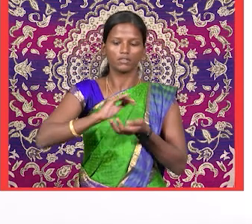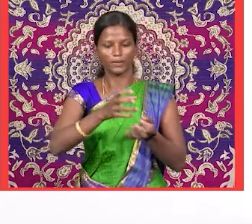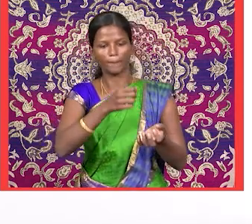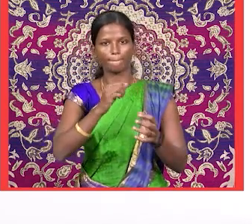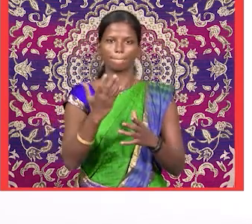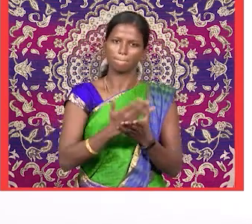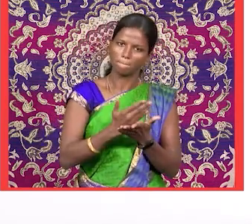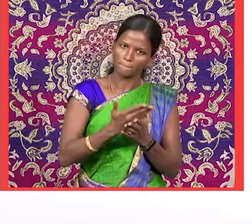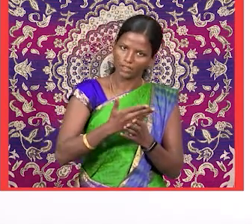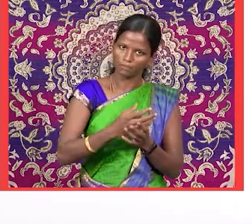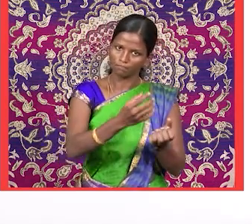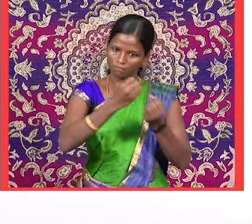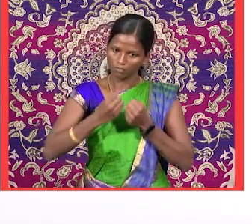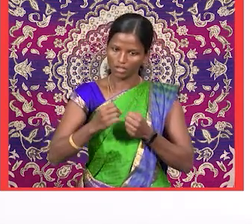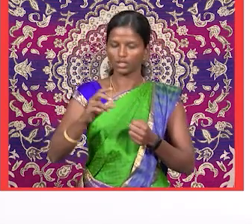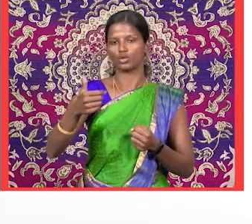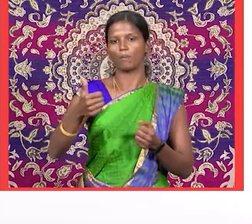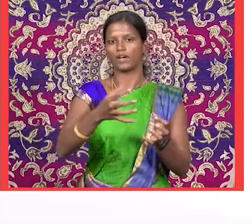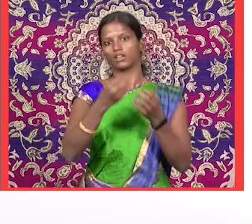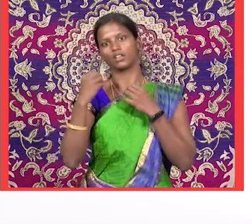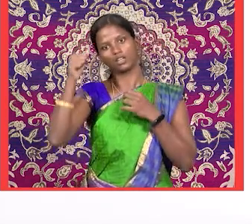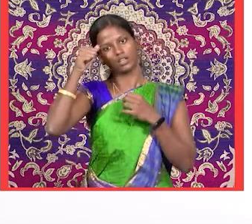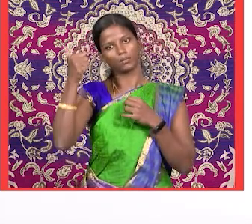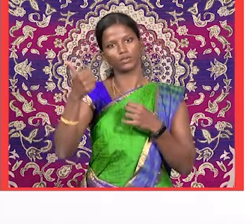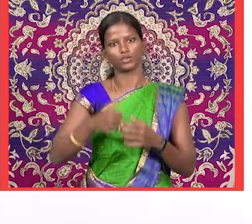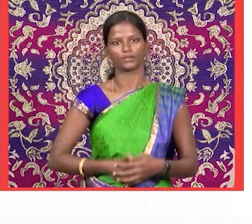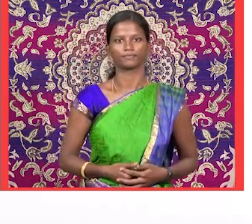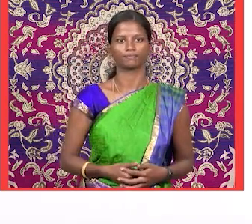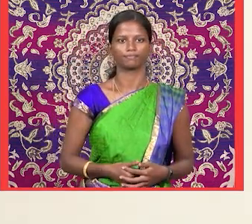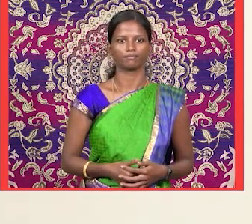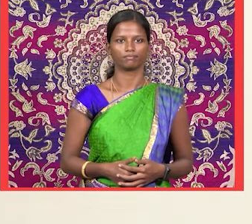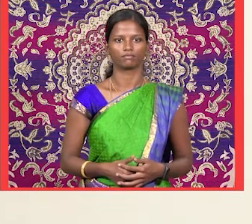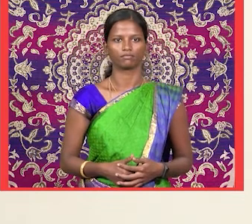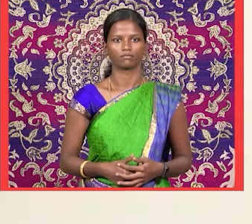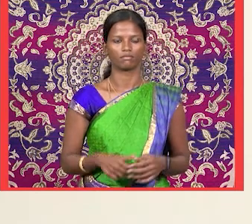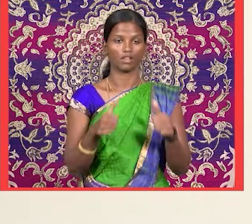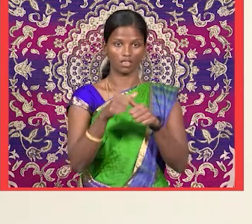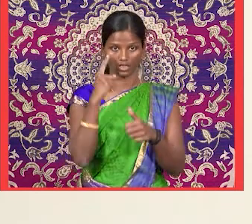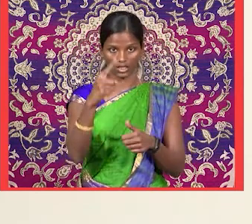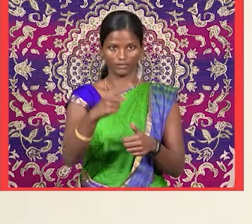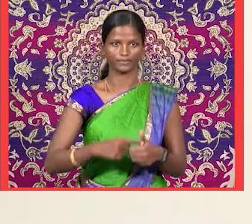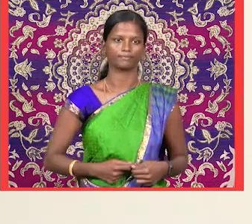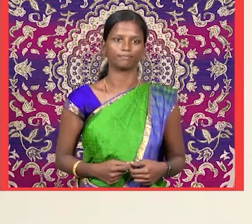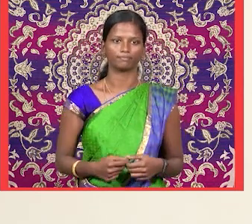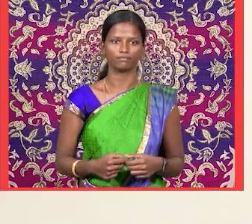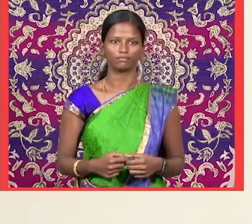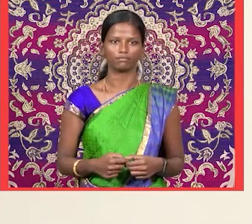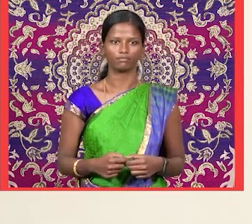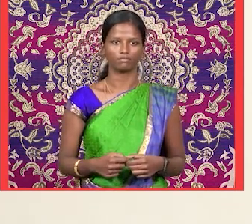அப்புறமா அடக்க விலை என்னங்கிறத நம்ம கண்டுபிடிக்கலாம். கணக்கில் என்னென்ன கொடுத்துருக்காங்க?